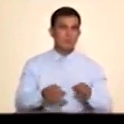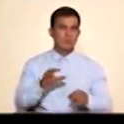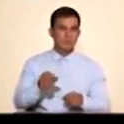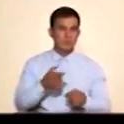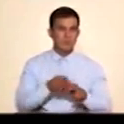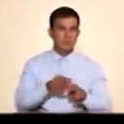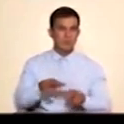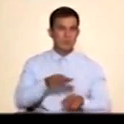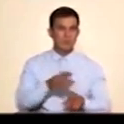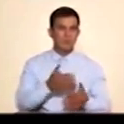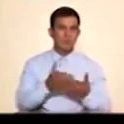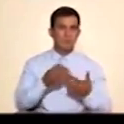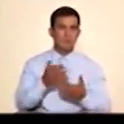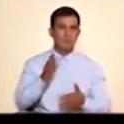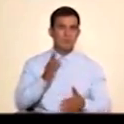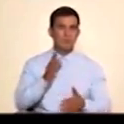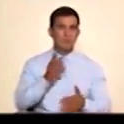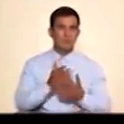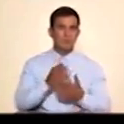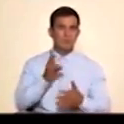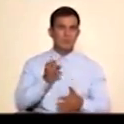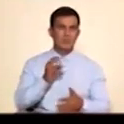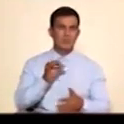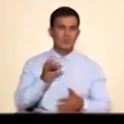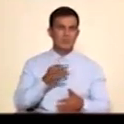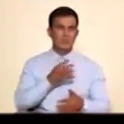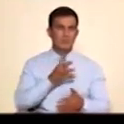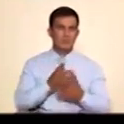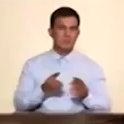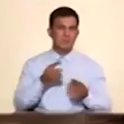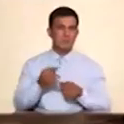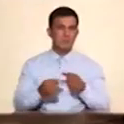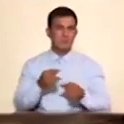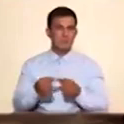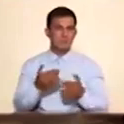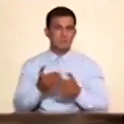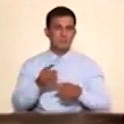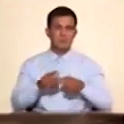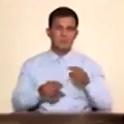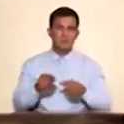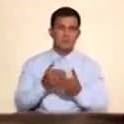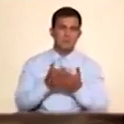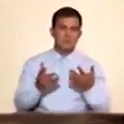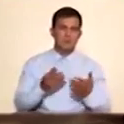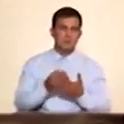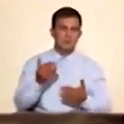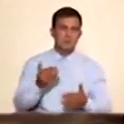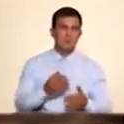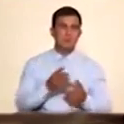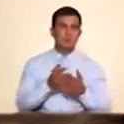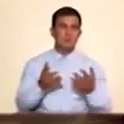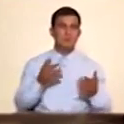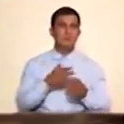uning nabiralari tomonidan bu davlat saqlab qolmadi va keyinchalik